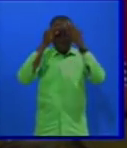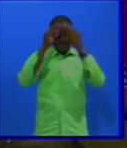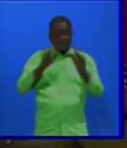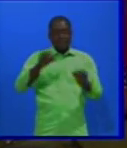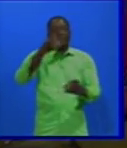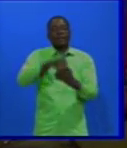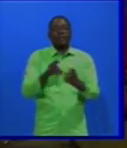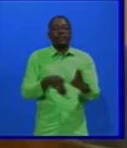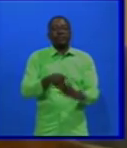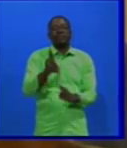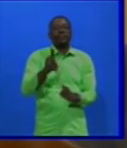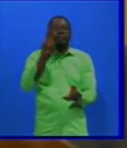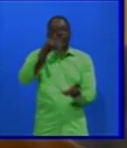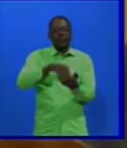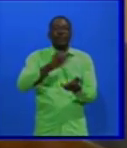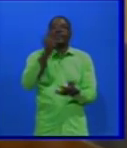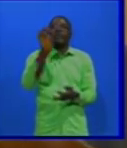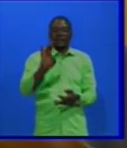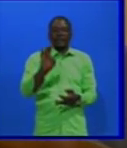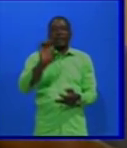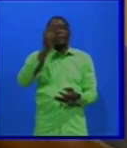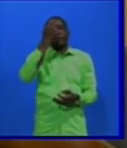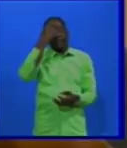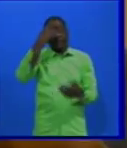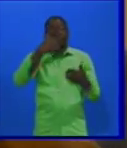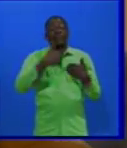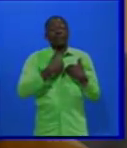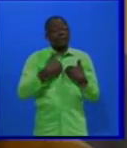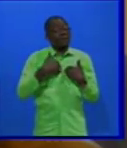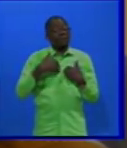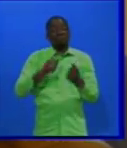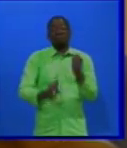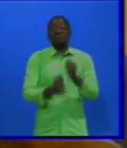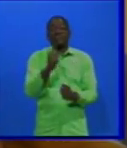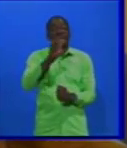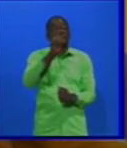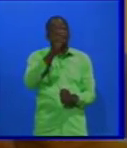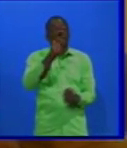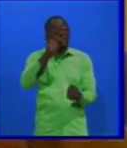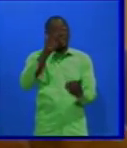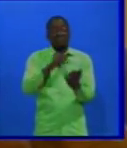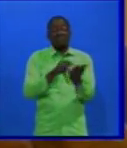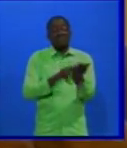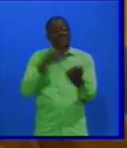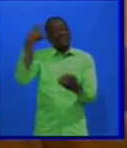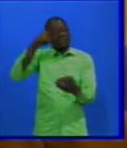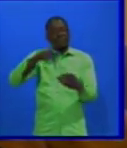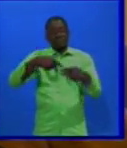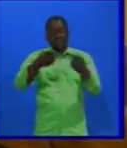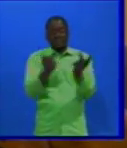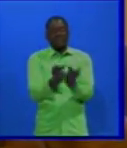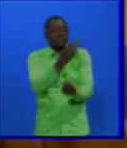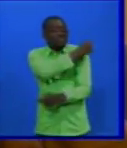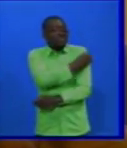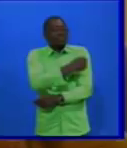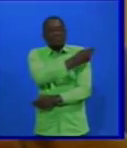En 2017-2018, le gouvernement a déployé près de 17 milliards pour relever le plateau technique des hôpitaux.